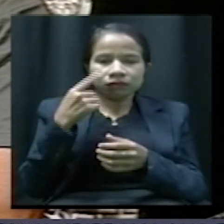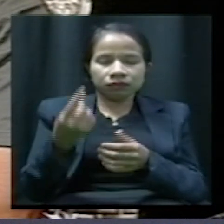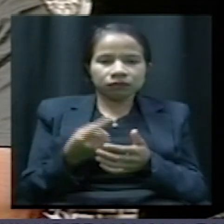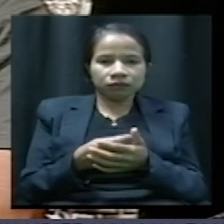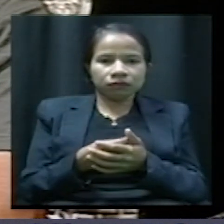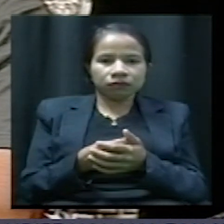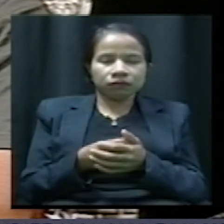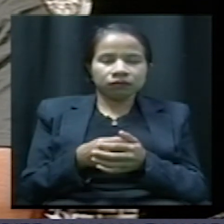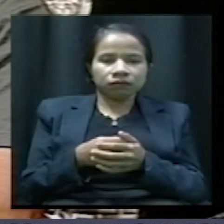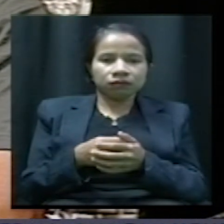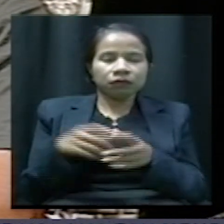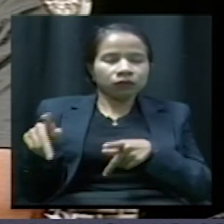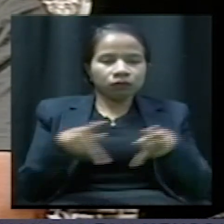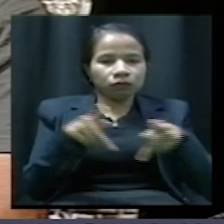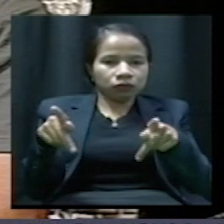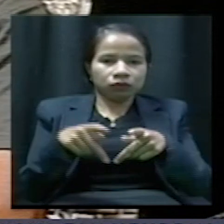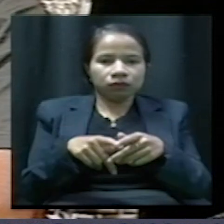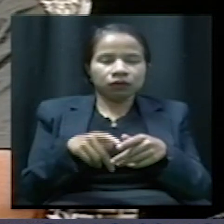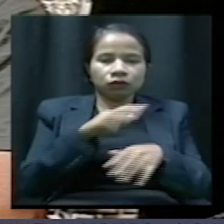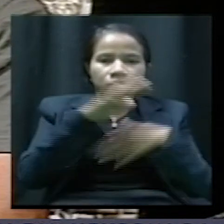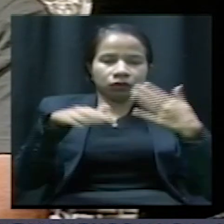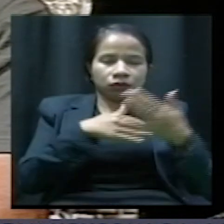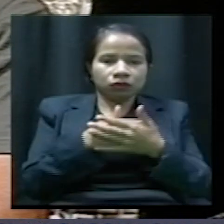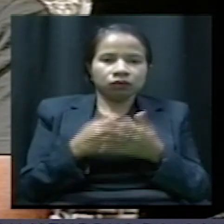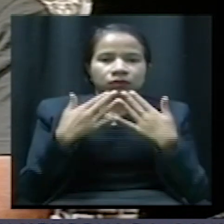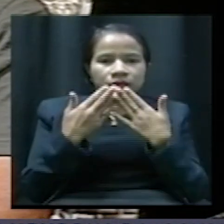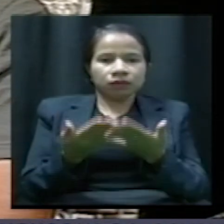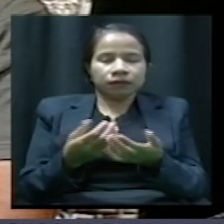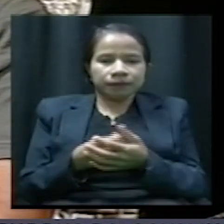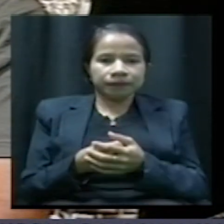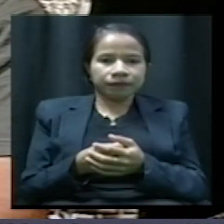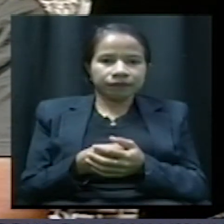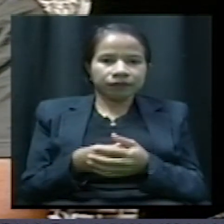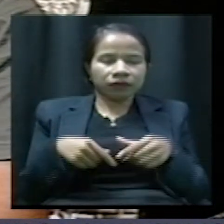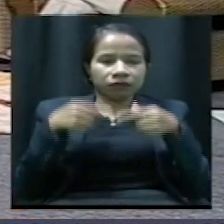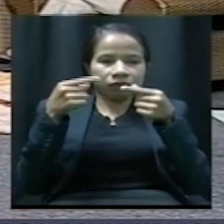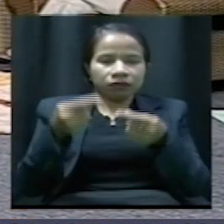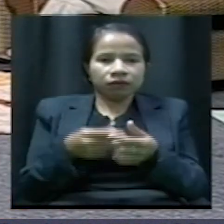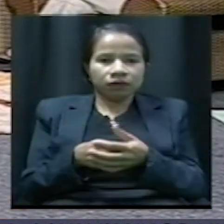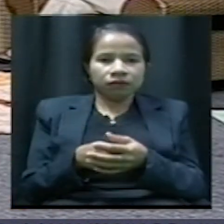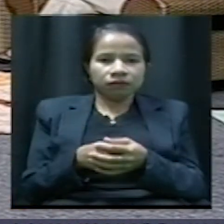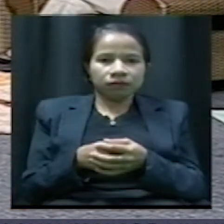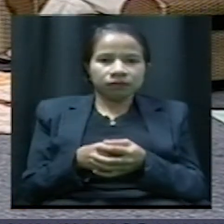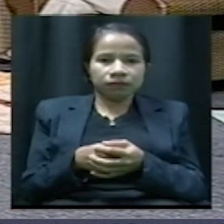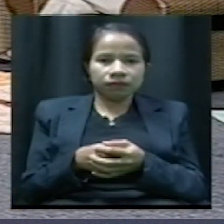atau dene ba itania público mos ya obintis toma. Obrigado. Obrigado, senhor Simão. Turma fo fali ba itania